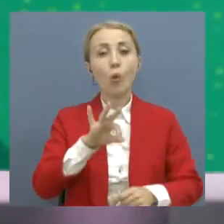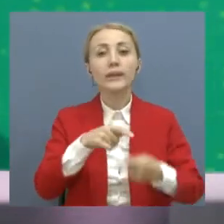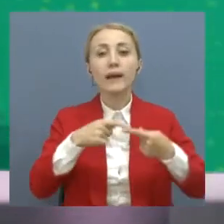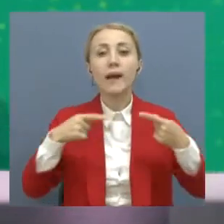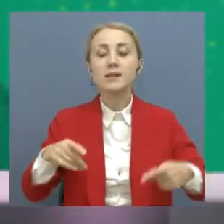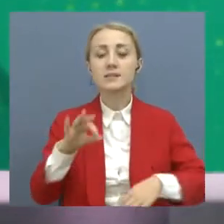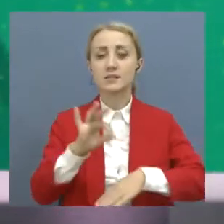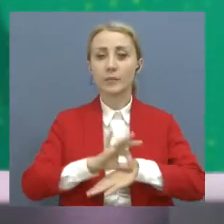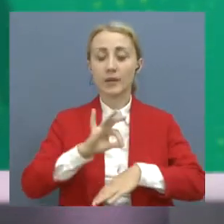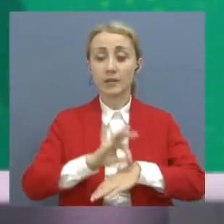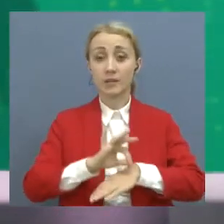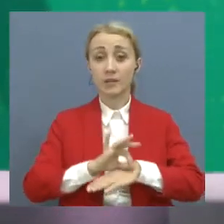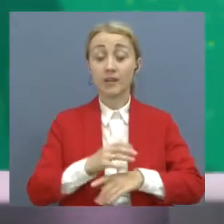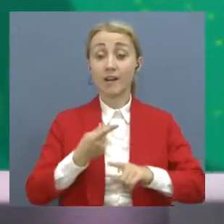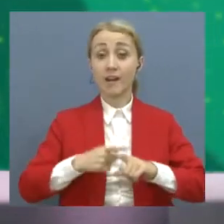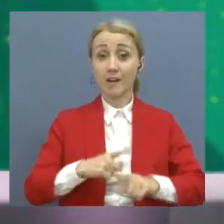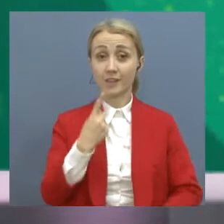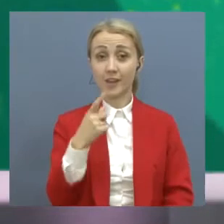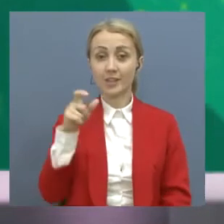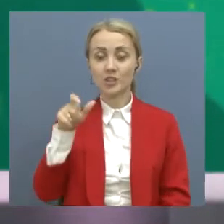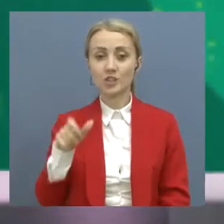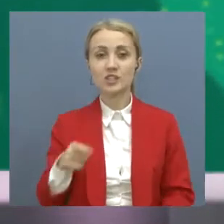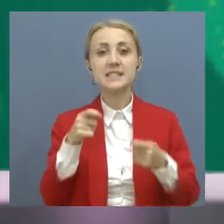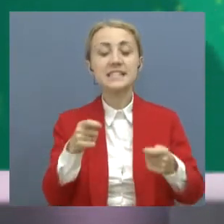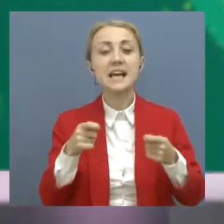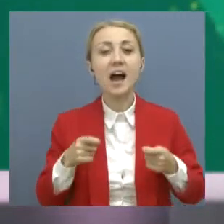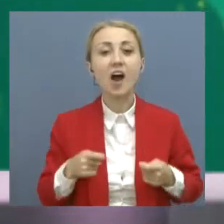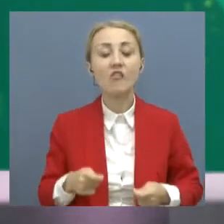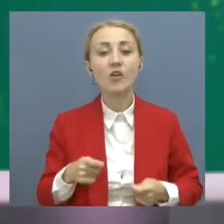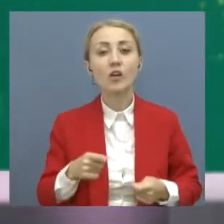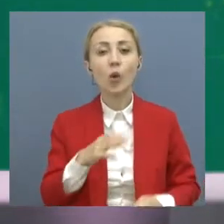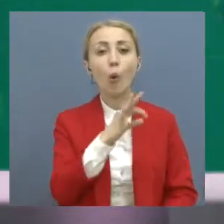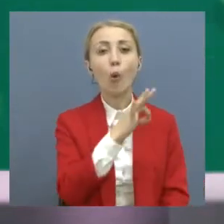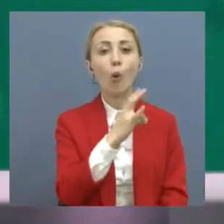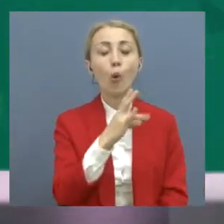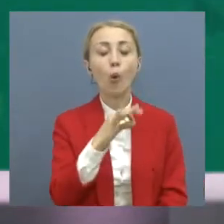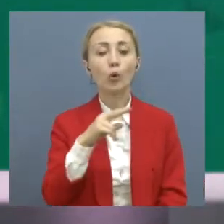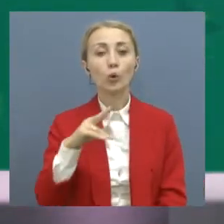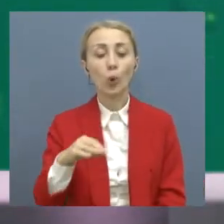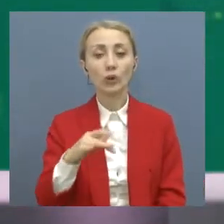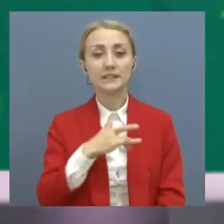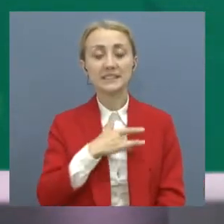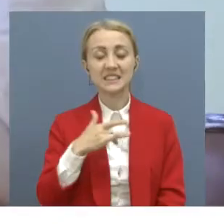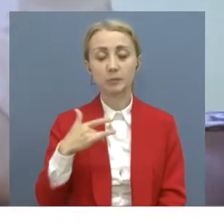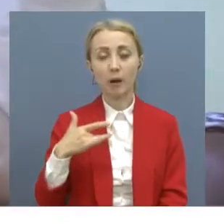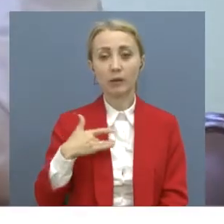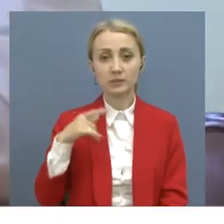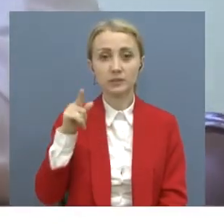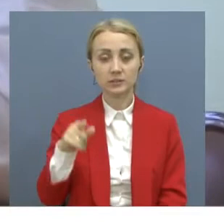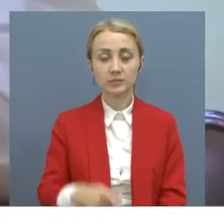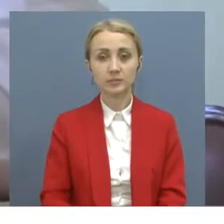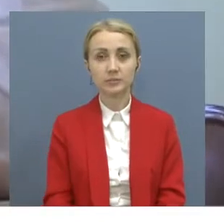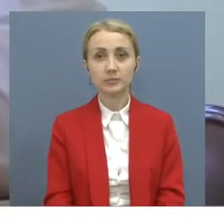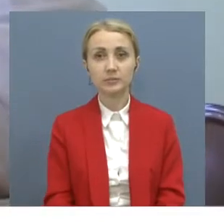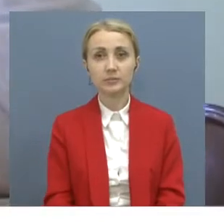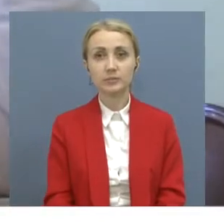көпбейінді ауруханасына қарасты онкологиялық диспансердің бөлім меңгерушісі Мәулен Атамбаев. Мәулен Дәулетұлы